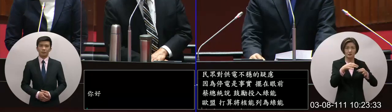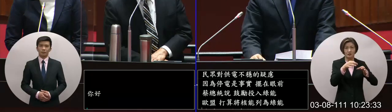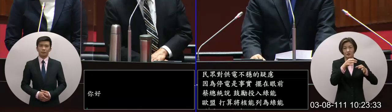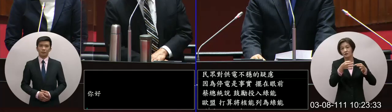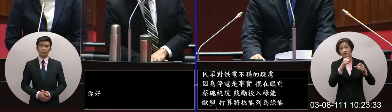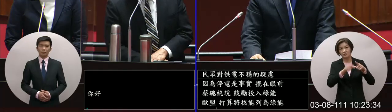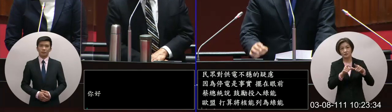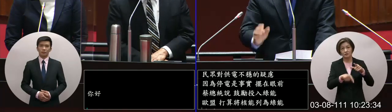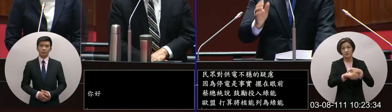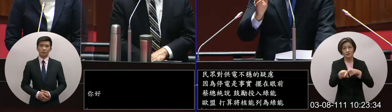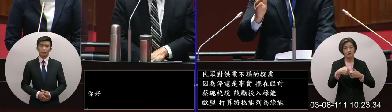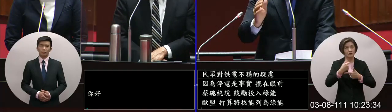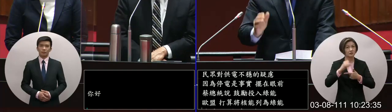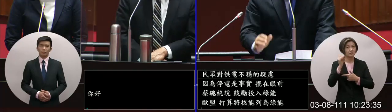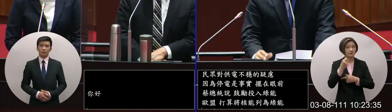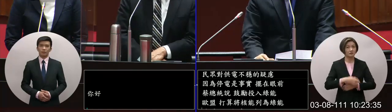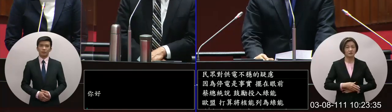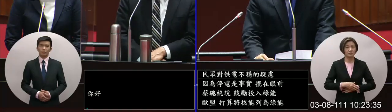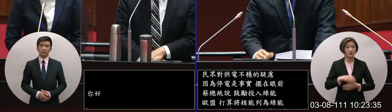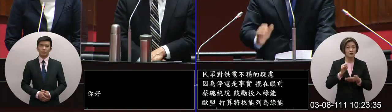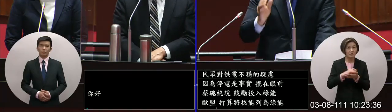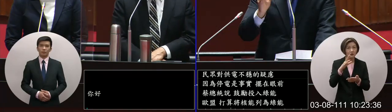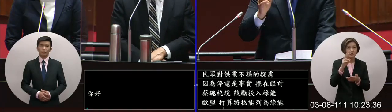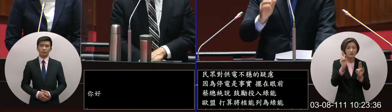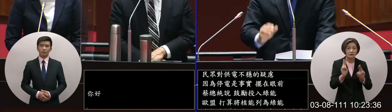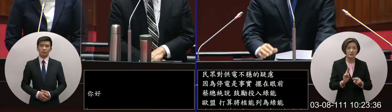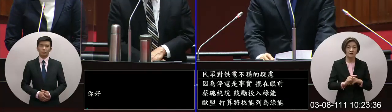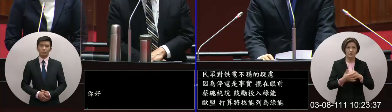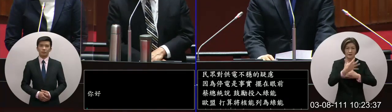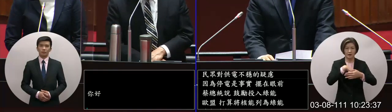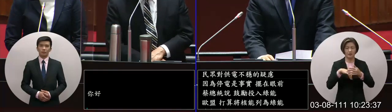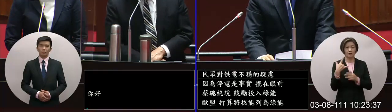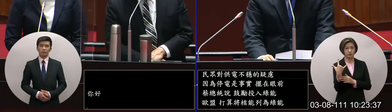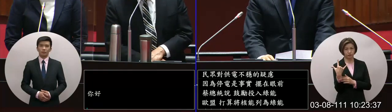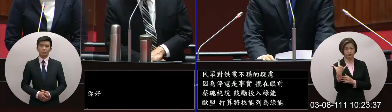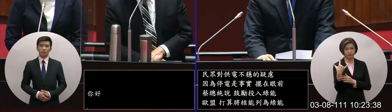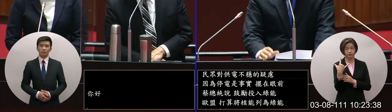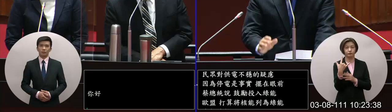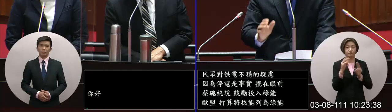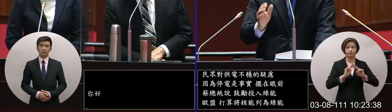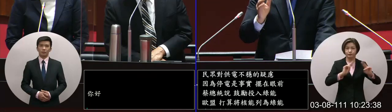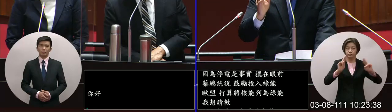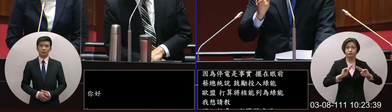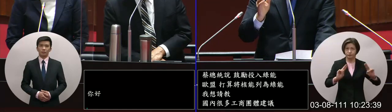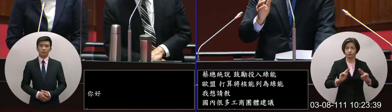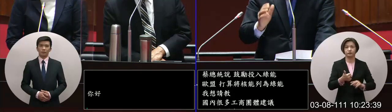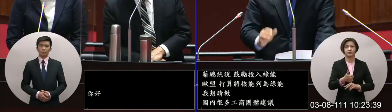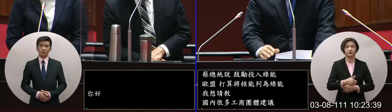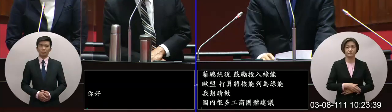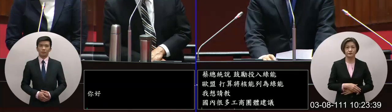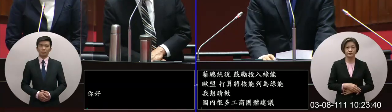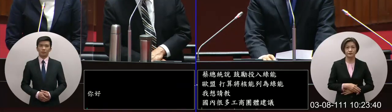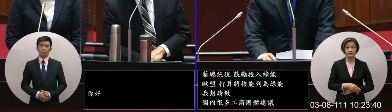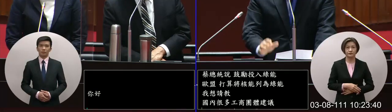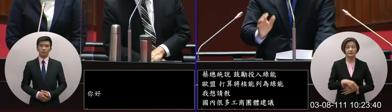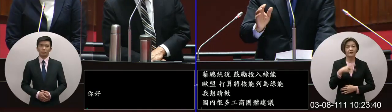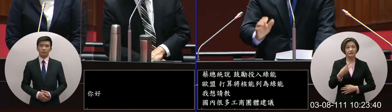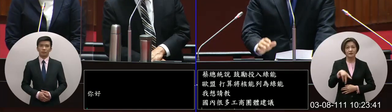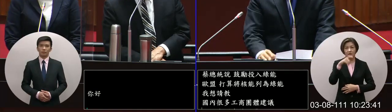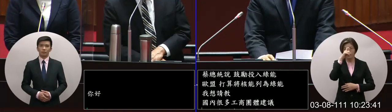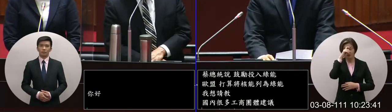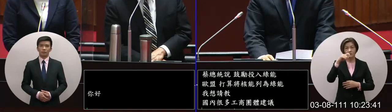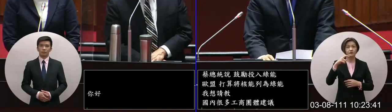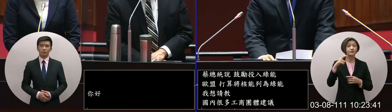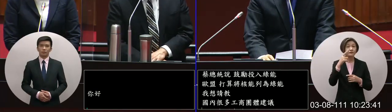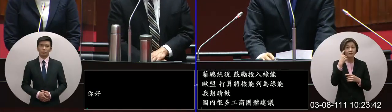议哦，就是核能应列为备用的电源。此外，为顺应欧盟国